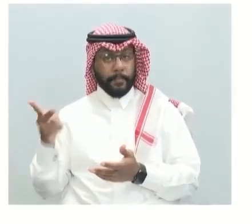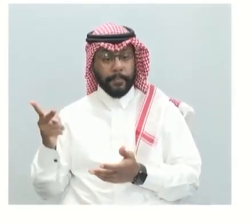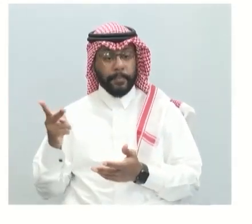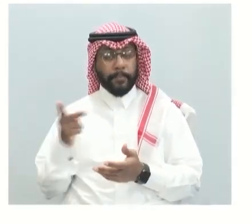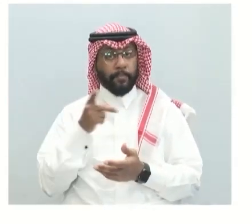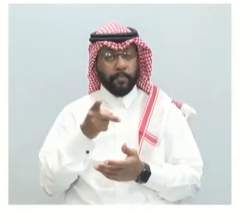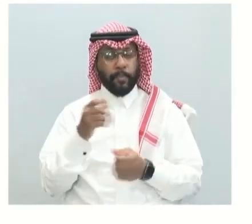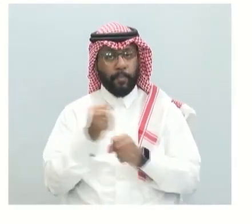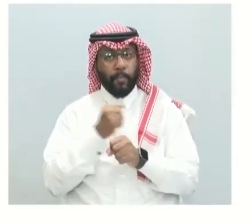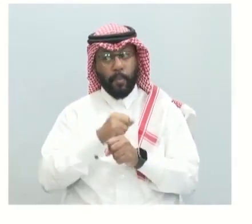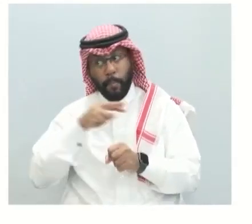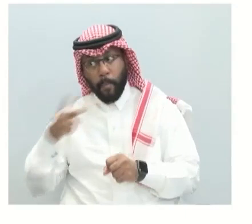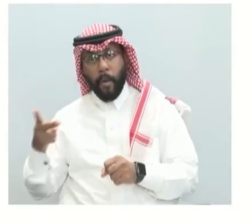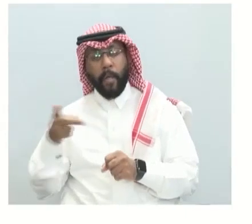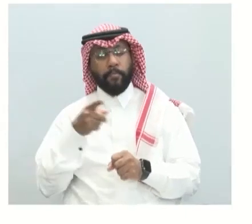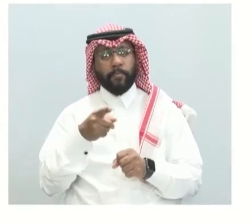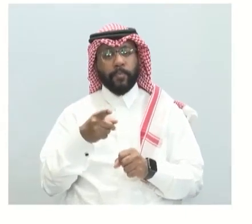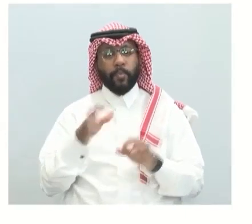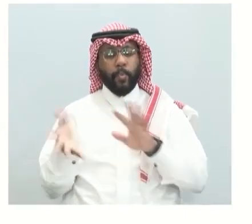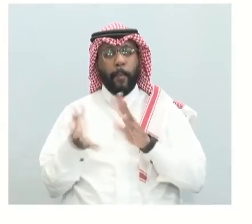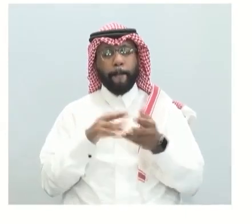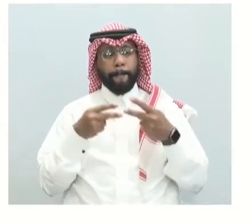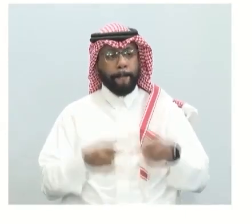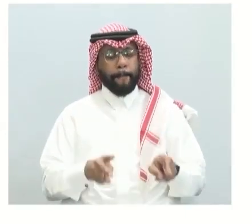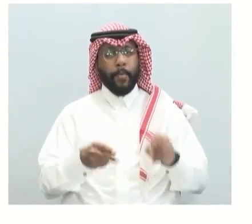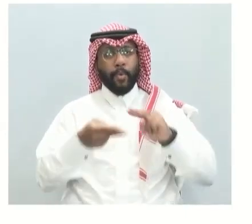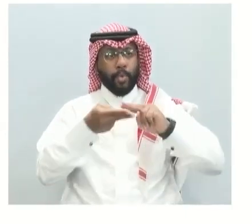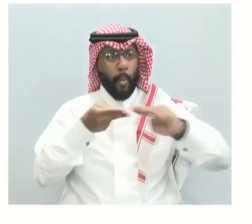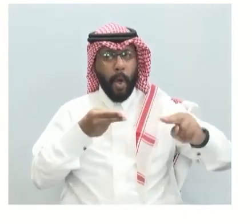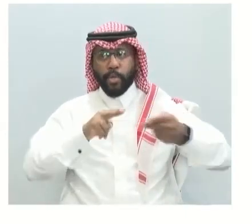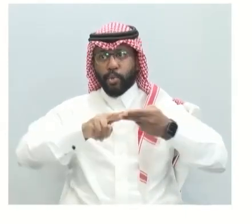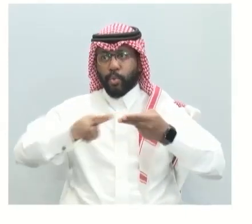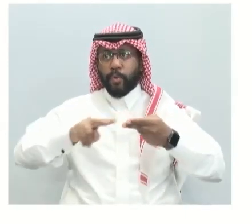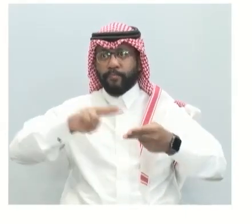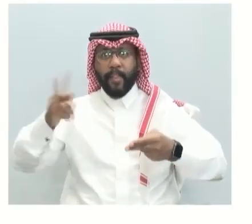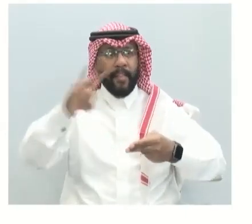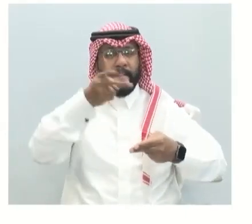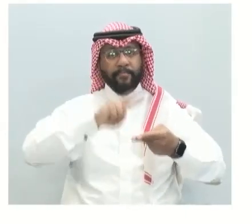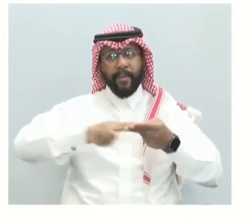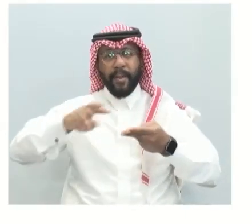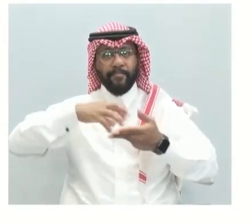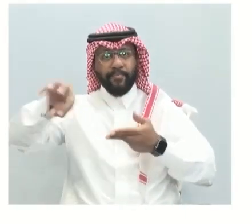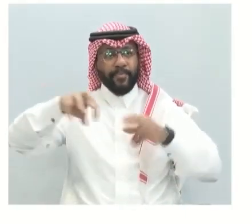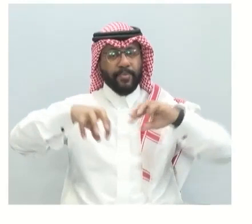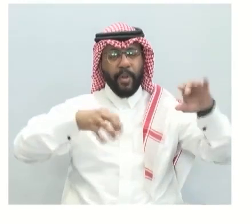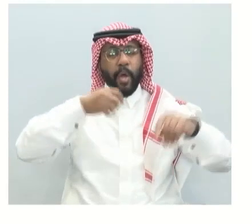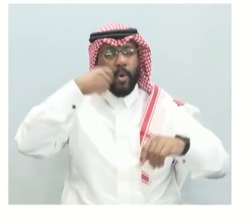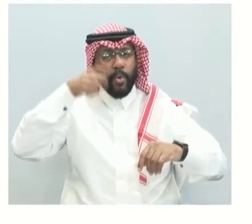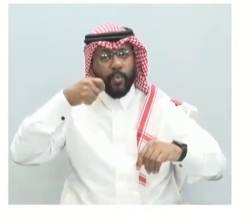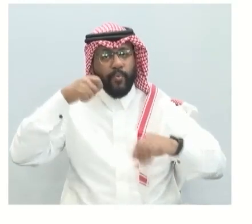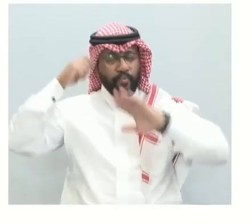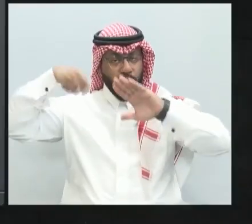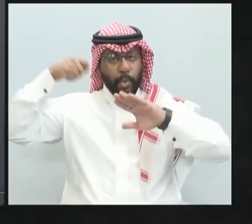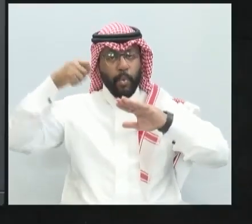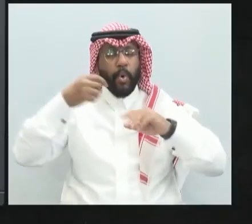نعم راينا اننا نستطيع استخدام ممكن للتواصل مع الاخرين عبر الرسائل النصيه او الصوتيه والفيديو